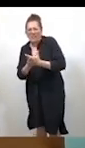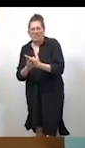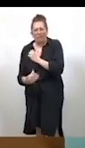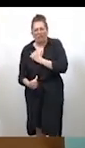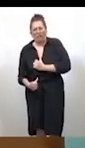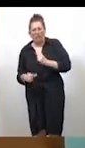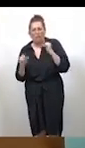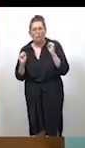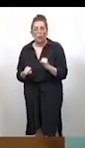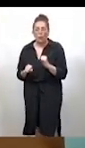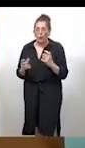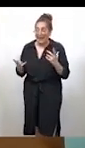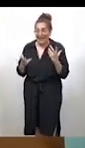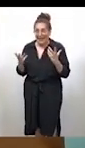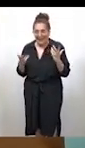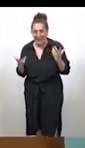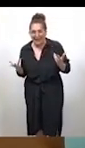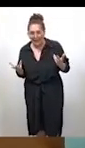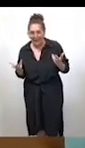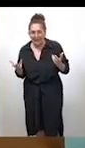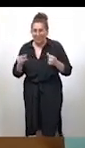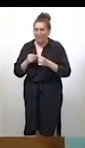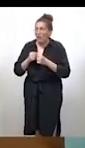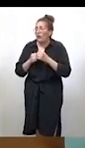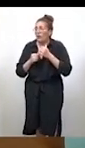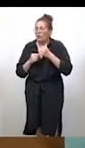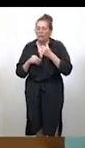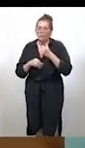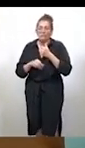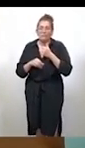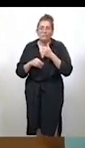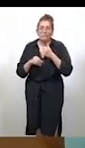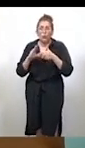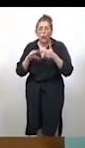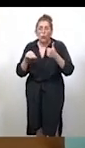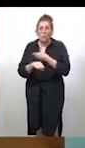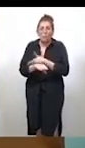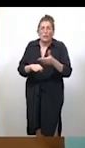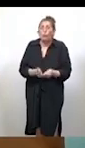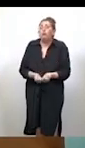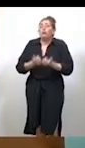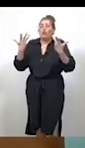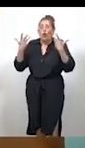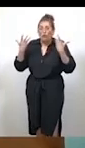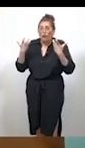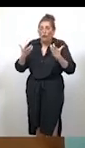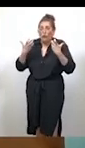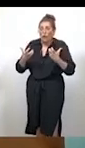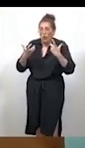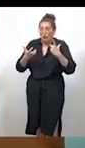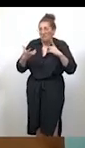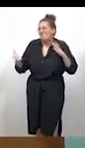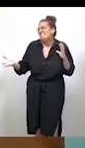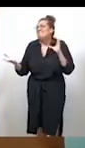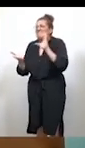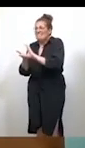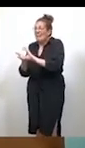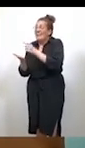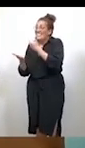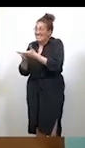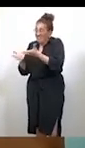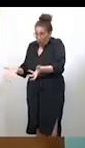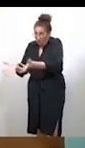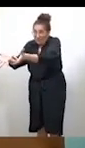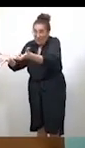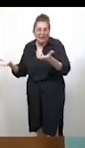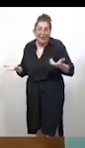qu'effectivement on aimerait pouvoir mettre des millions d'euros en plus tous les ans dans ce travail-là, mais c'est impossible